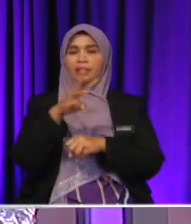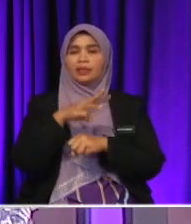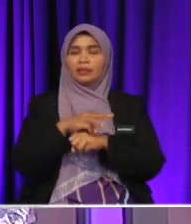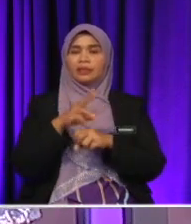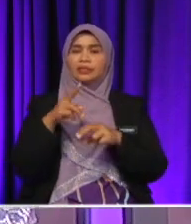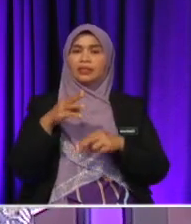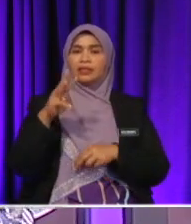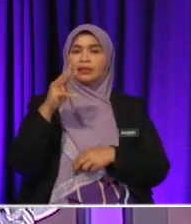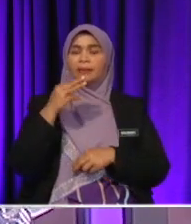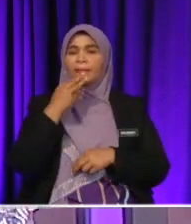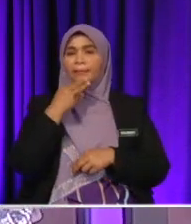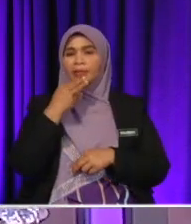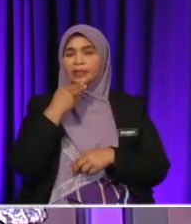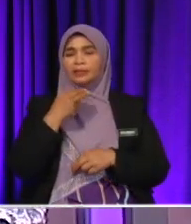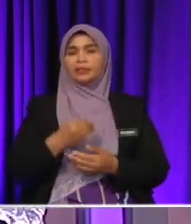begitu